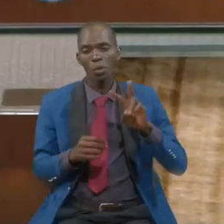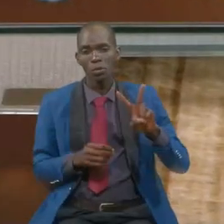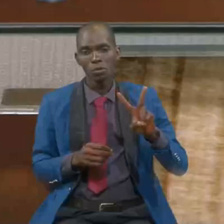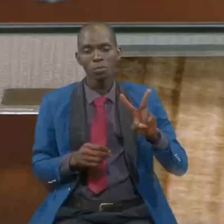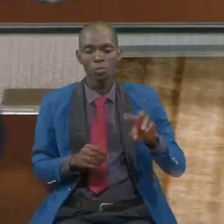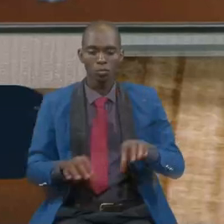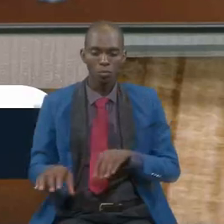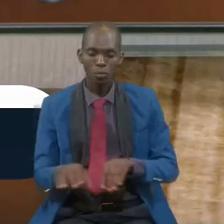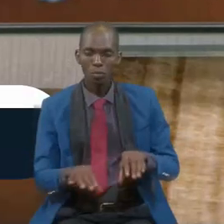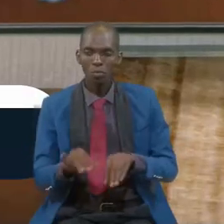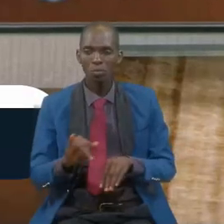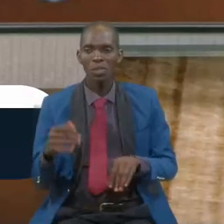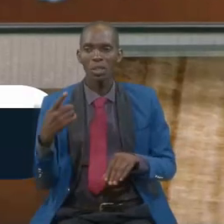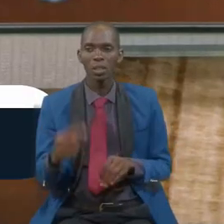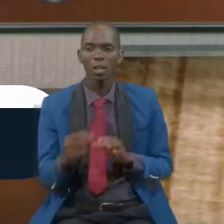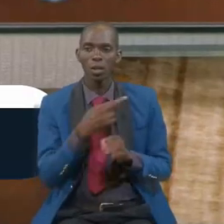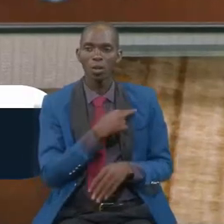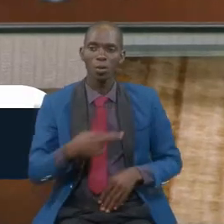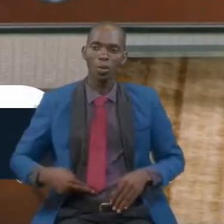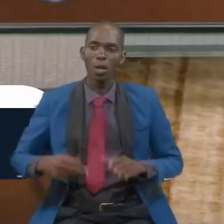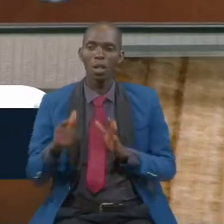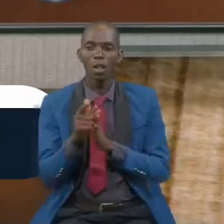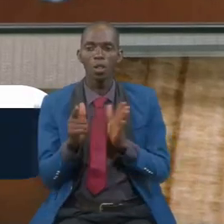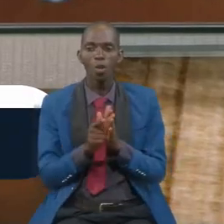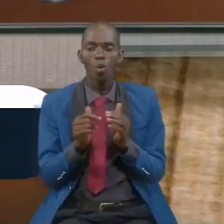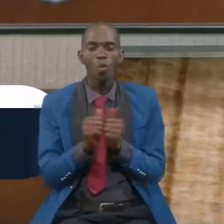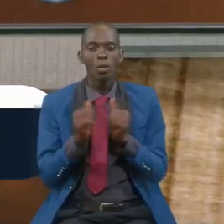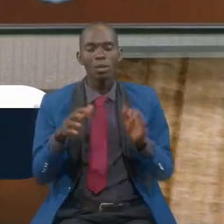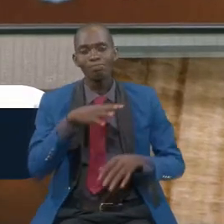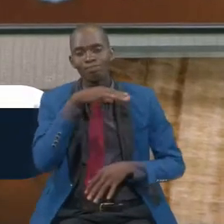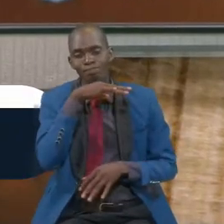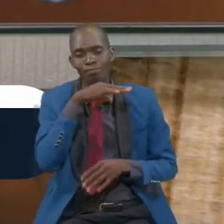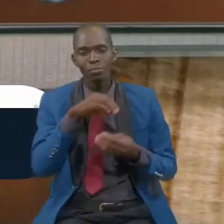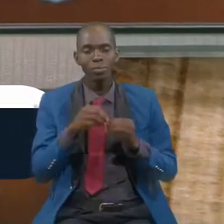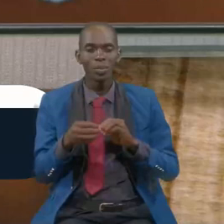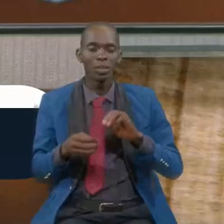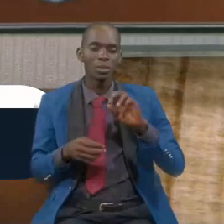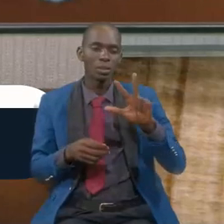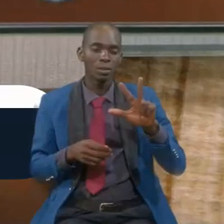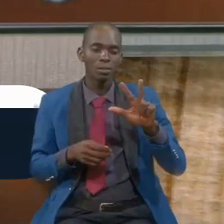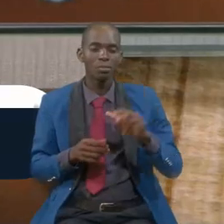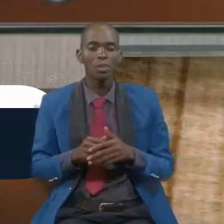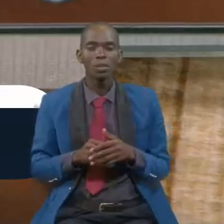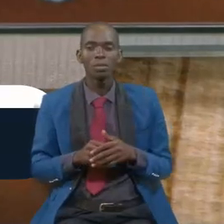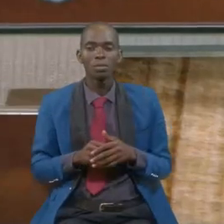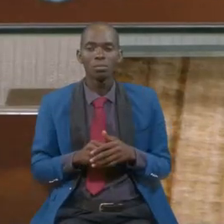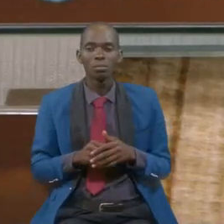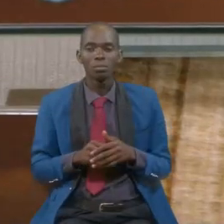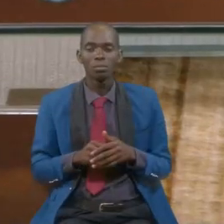de exécuter ou accompl la loi royale sans souure 3